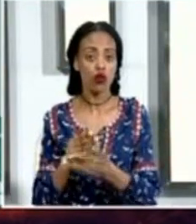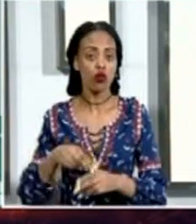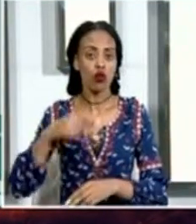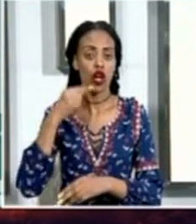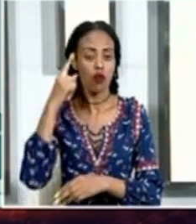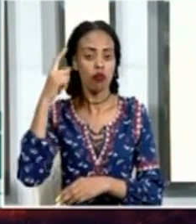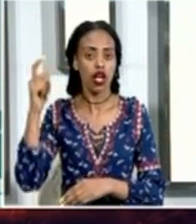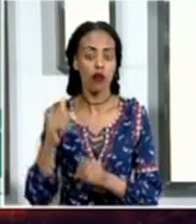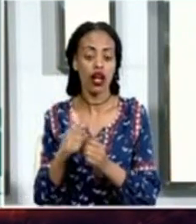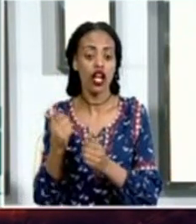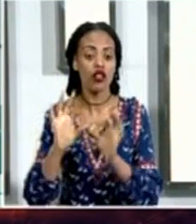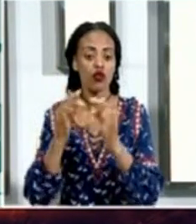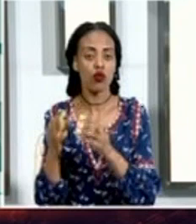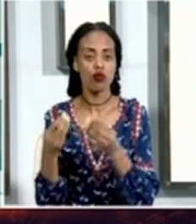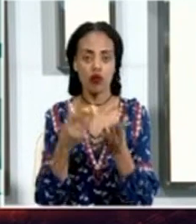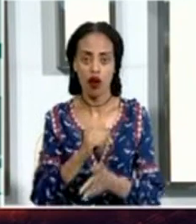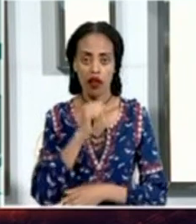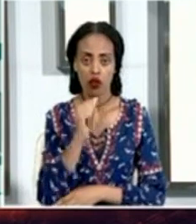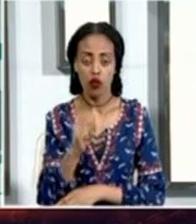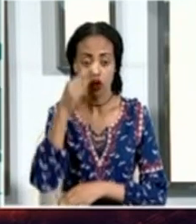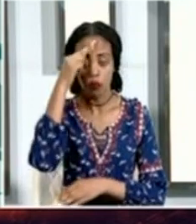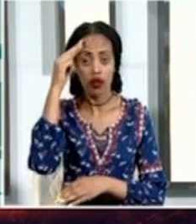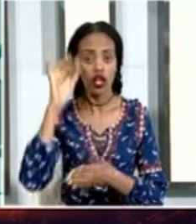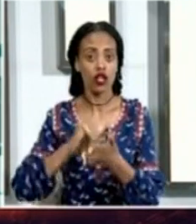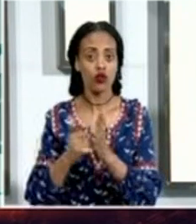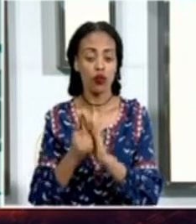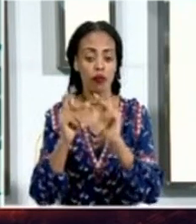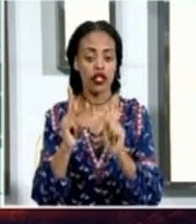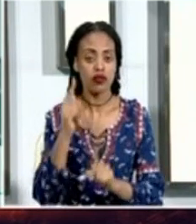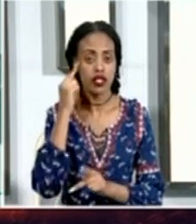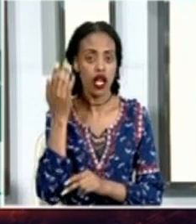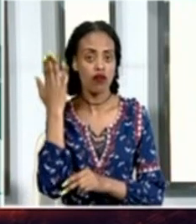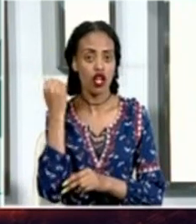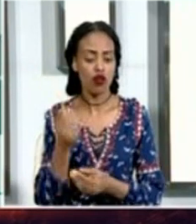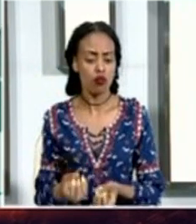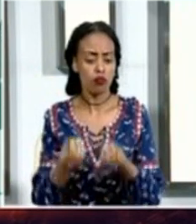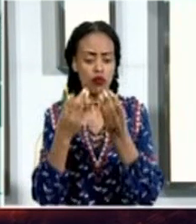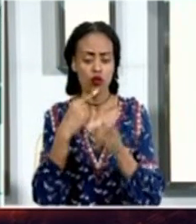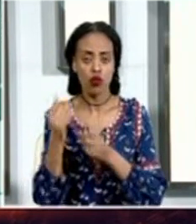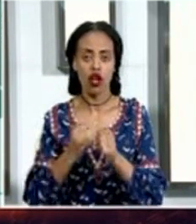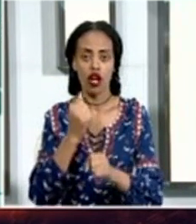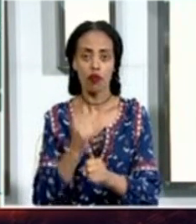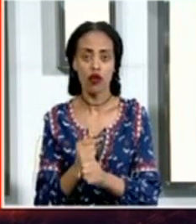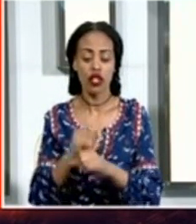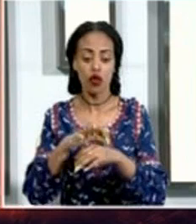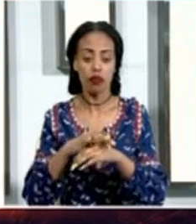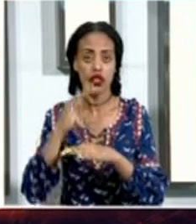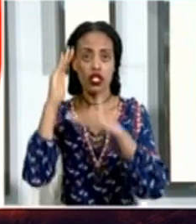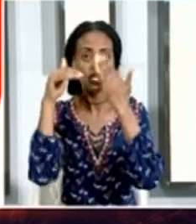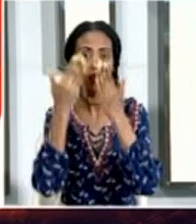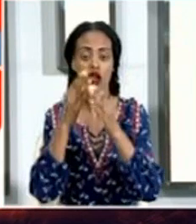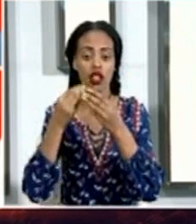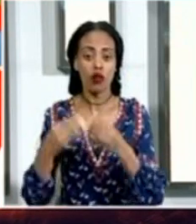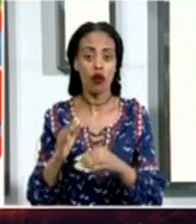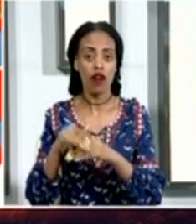ሓሊፉ ካልእ ትርጉም ዝውሃቦ ኣይኮነን። ምኽንያቱ ድማ ህዝቢ ትግራይ ኣብ ዝሓለፉ ብርክት ዝበሉ ዓማውቲ ምድርን ሰማይን ጠሊሞሞ